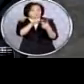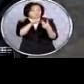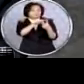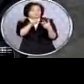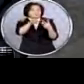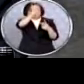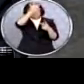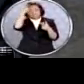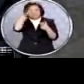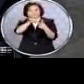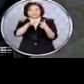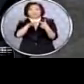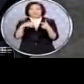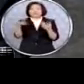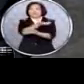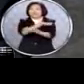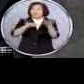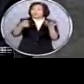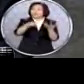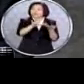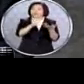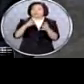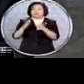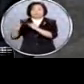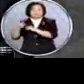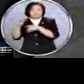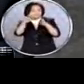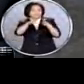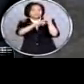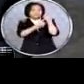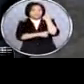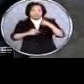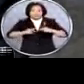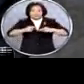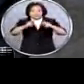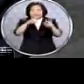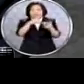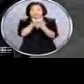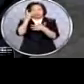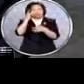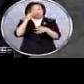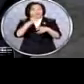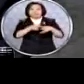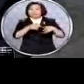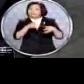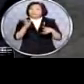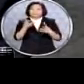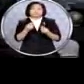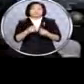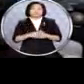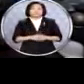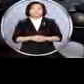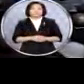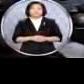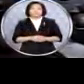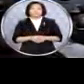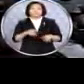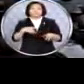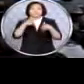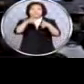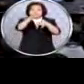都轮流执政，但是人民对于司法改革却渐渐地失去了信心。不干涉个